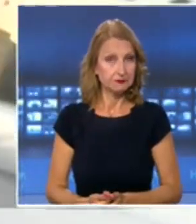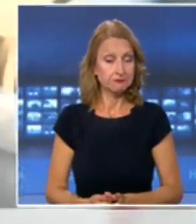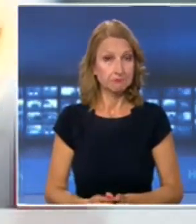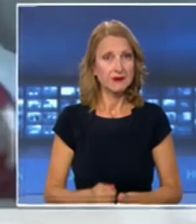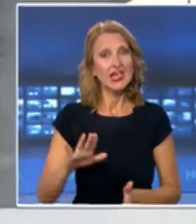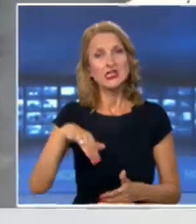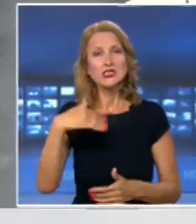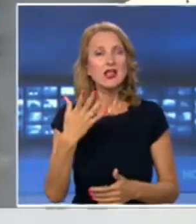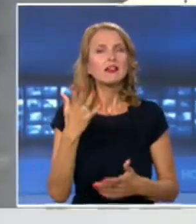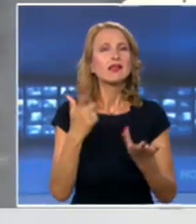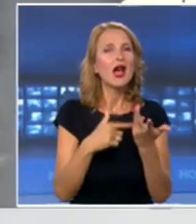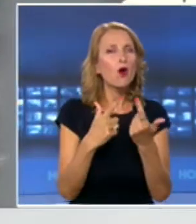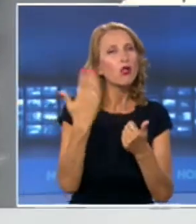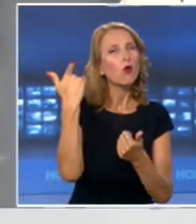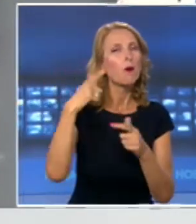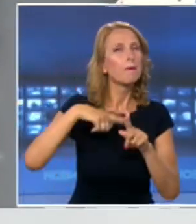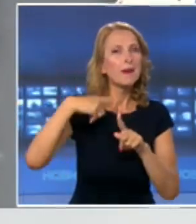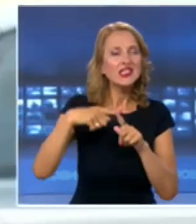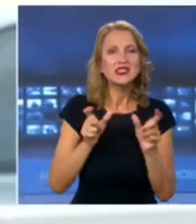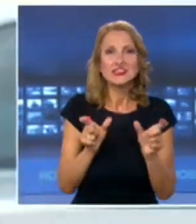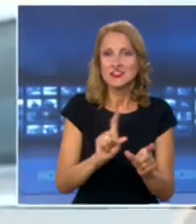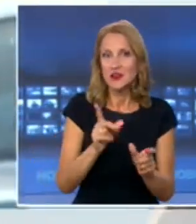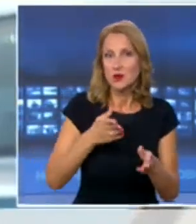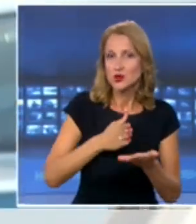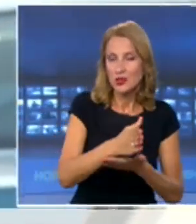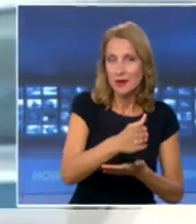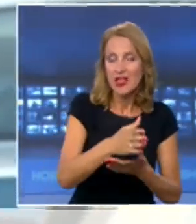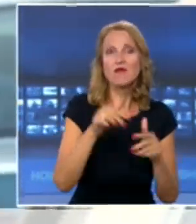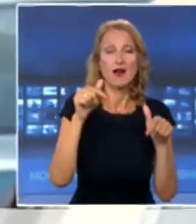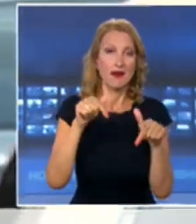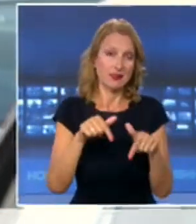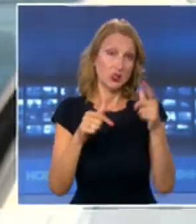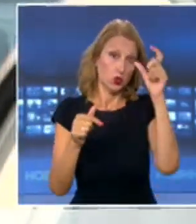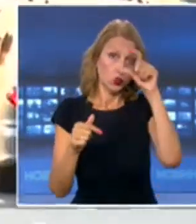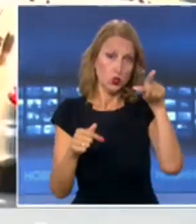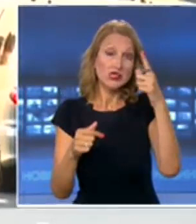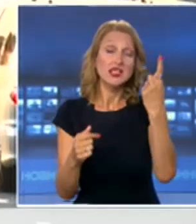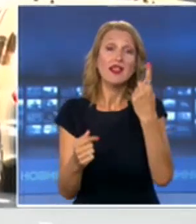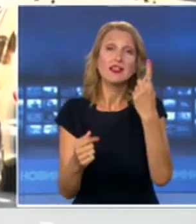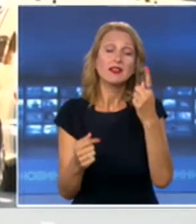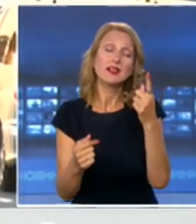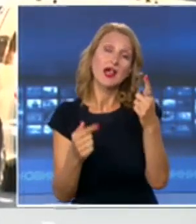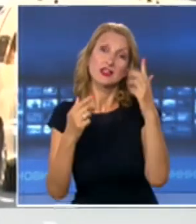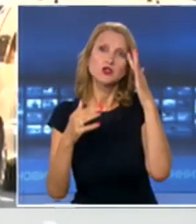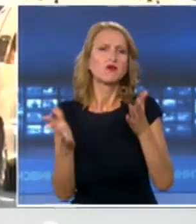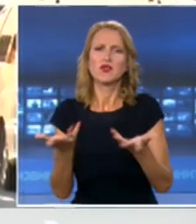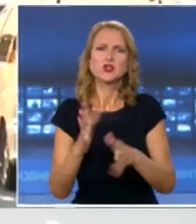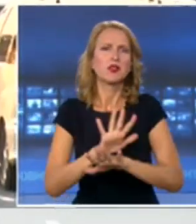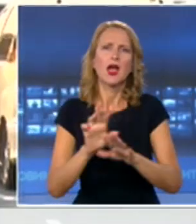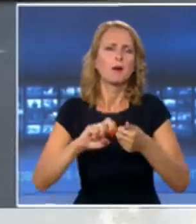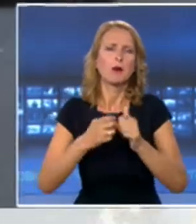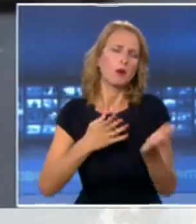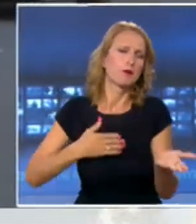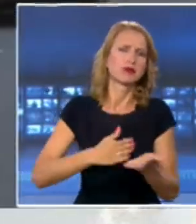След няколко месеца ограничения по границата от началото на септември Турция е една от малкото страни, към и от която пътуването е без никакви